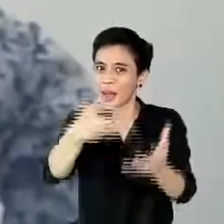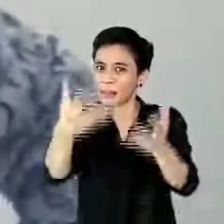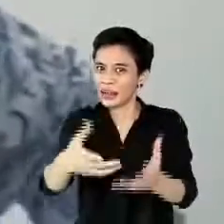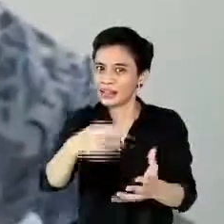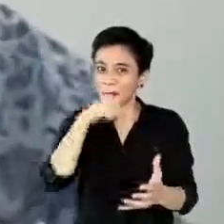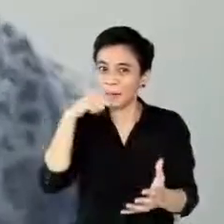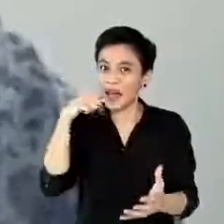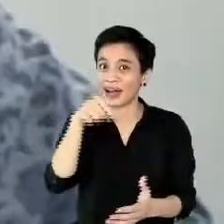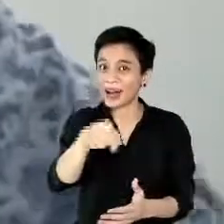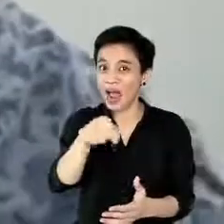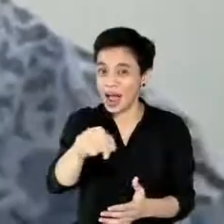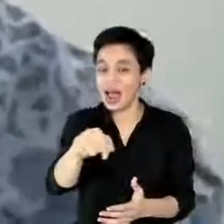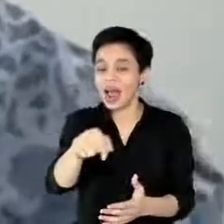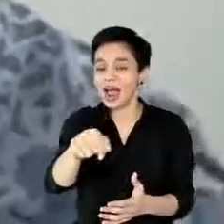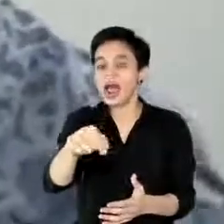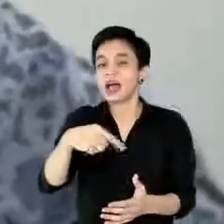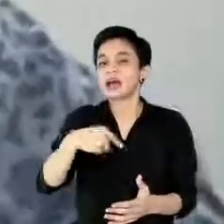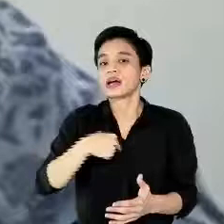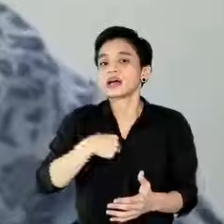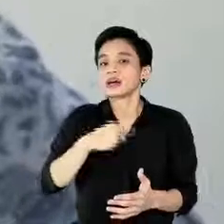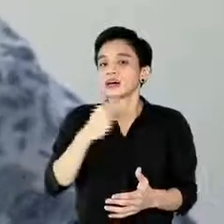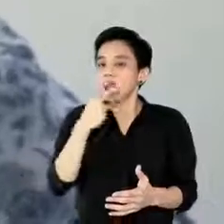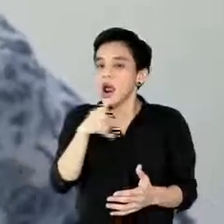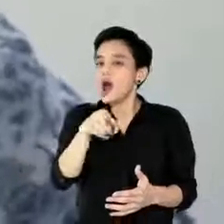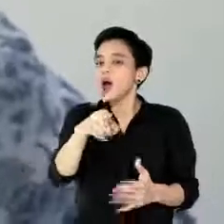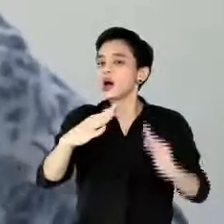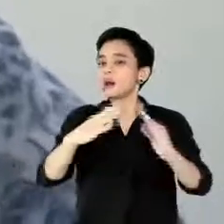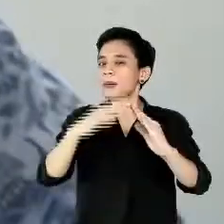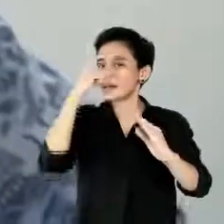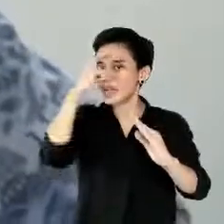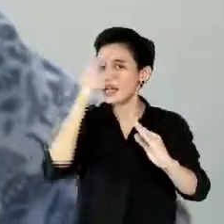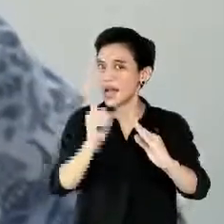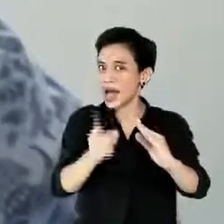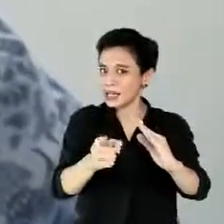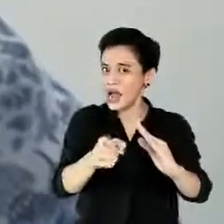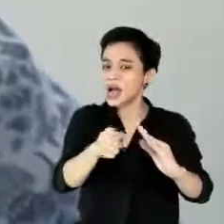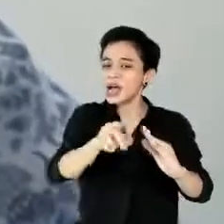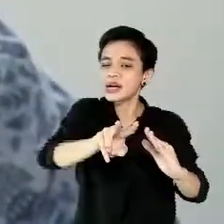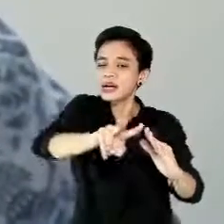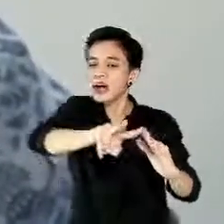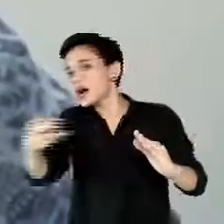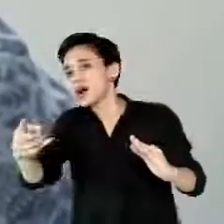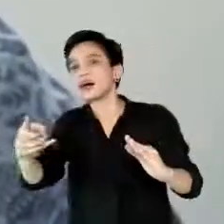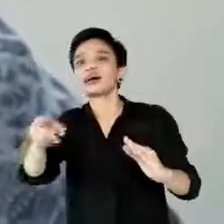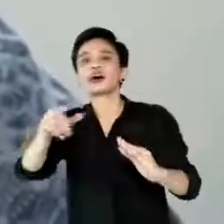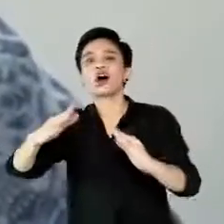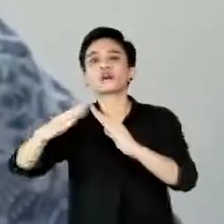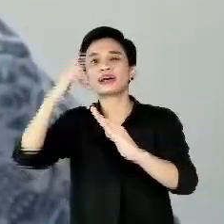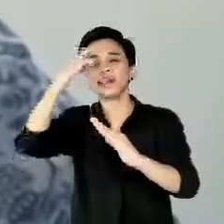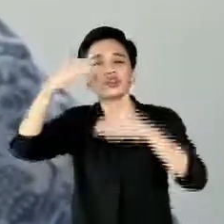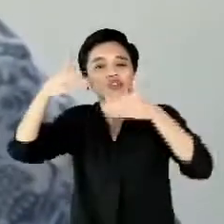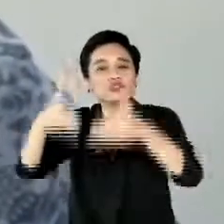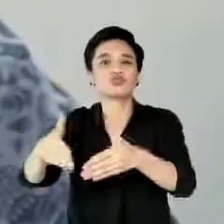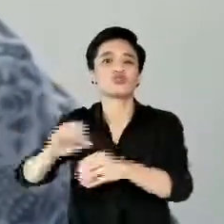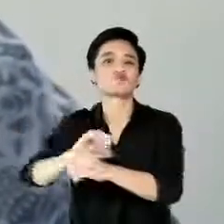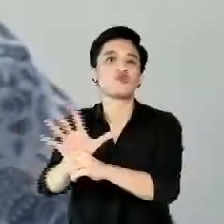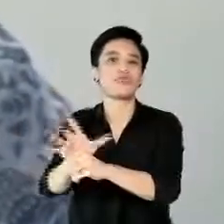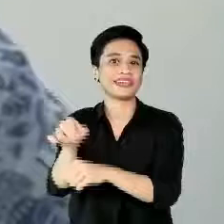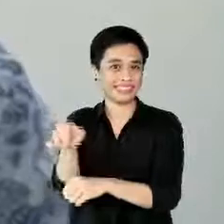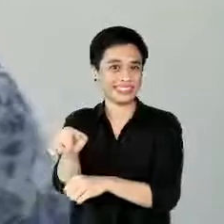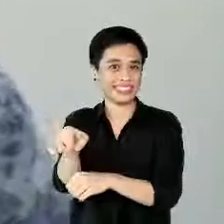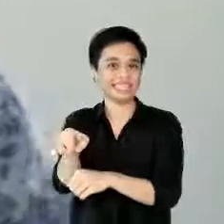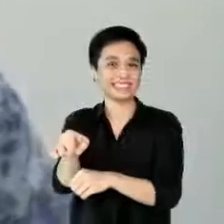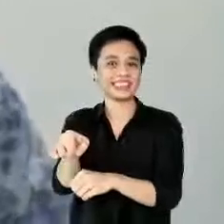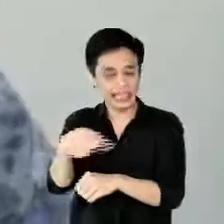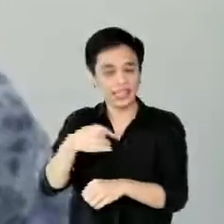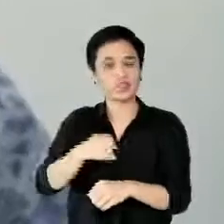peningkatan atau converting Rumah Sakit menjadi rumah sakit copied ini juga bahagia daripada upaya untuk